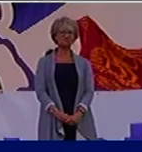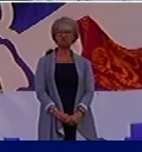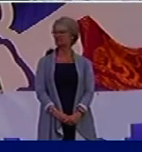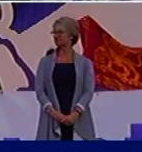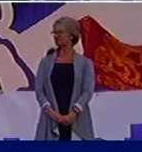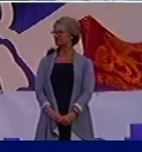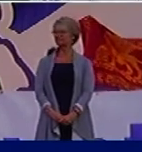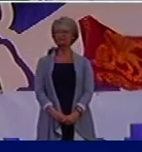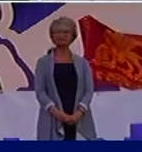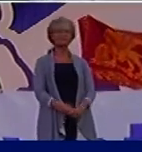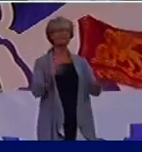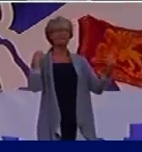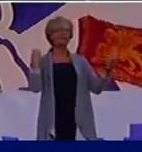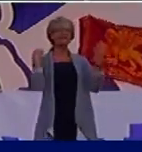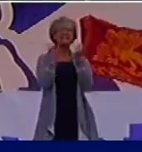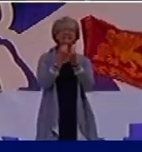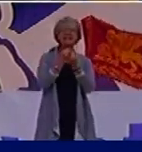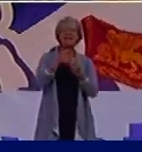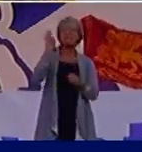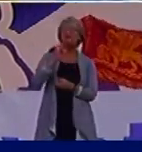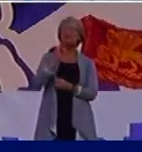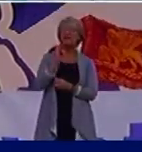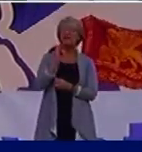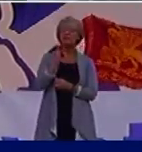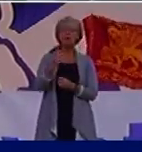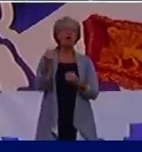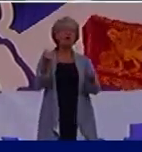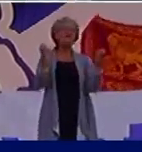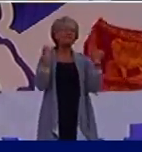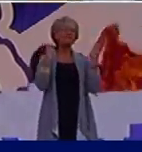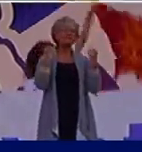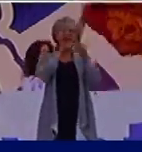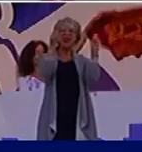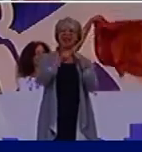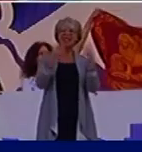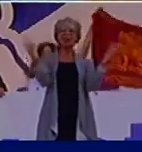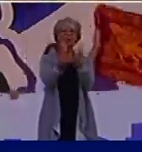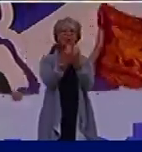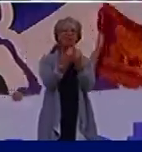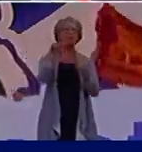Insieme a Filippo dico, viva la Lega Unita, Padania Libera!